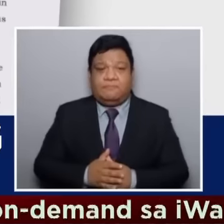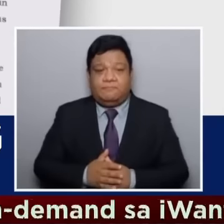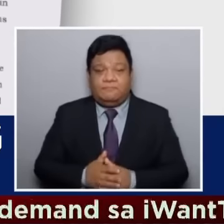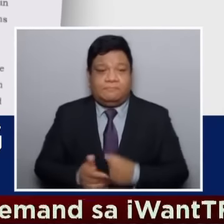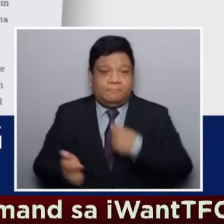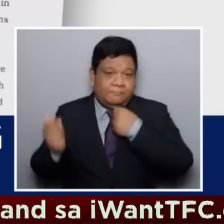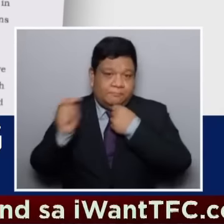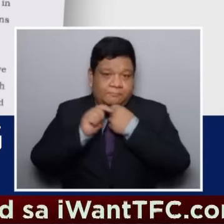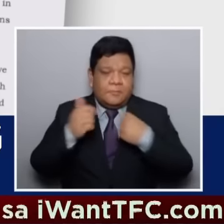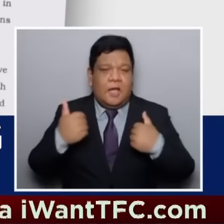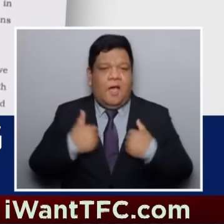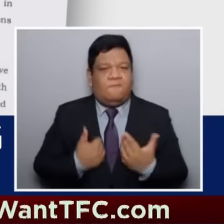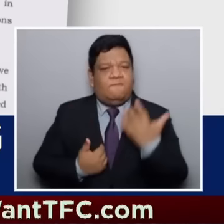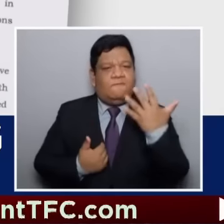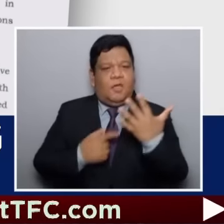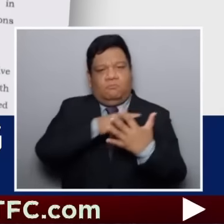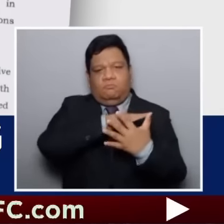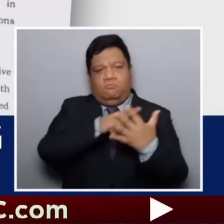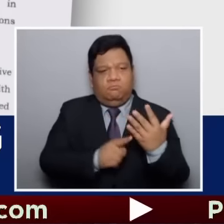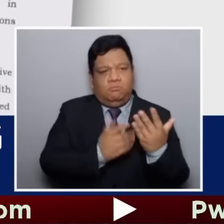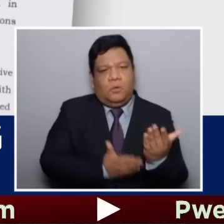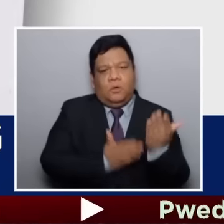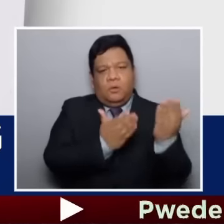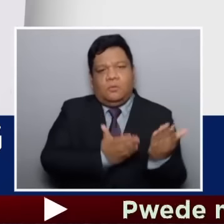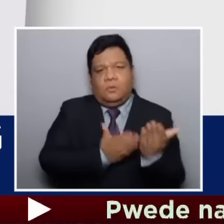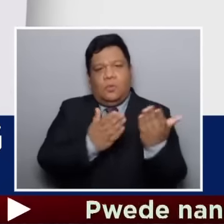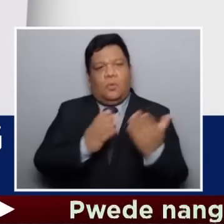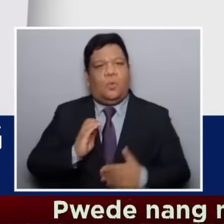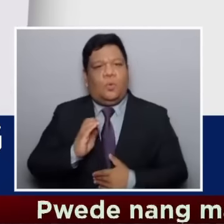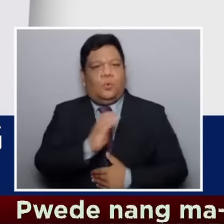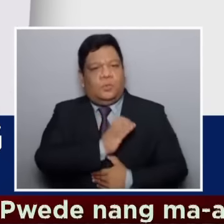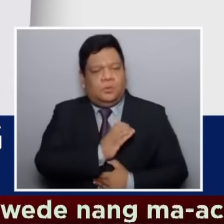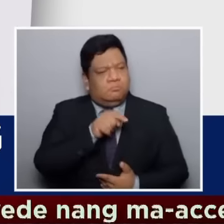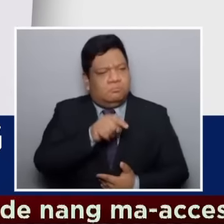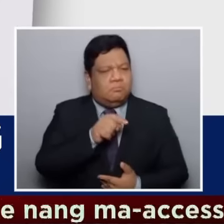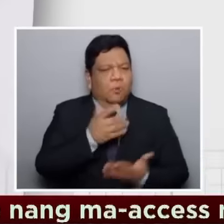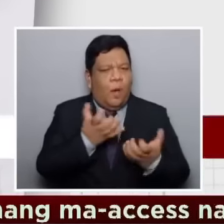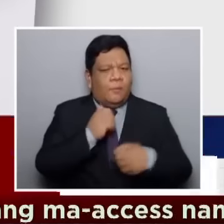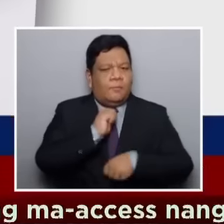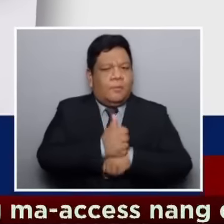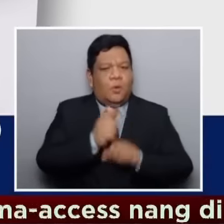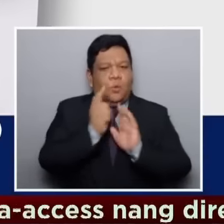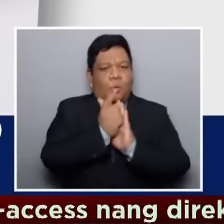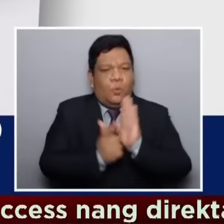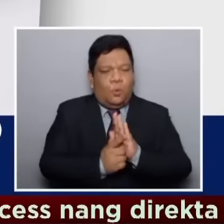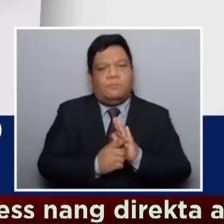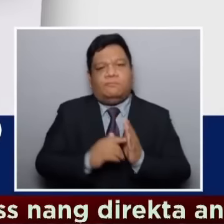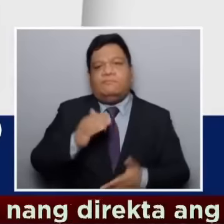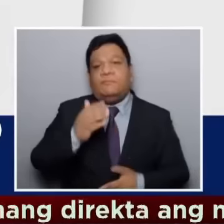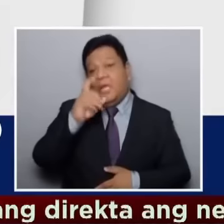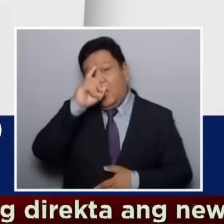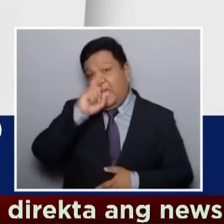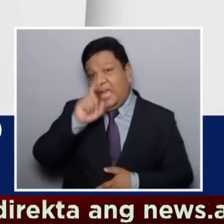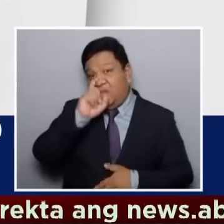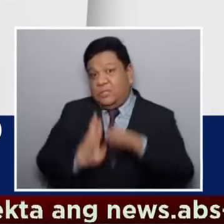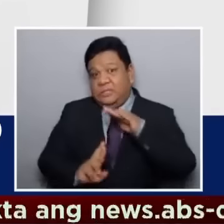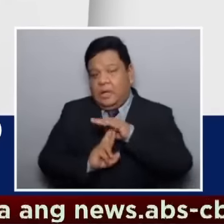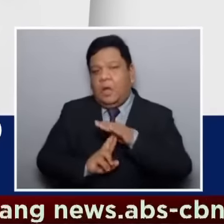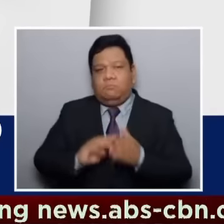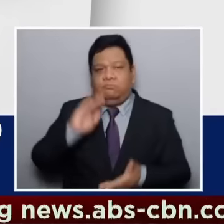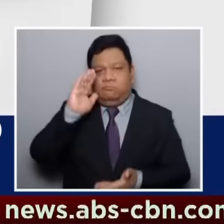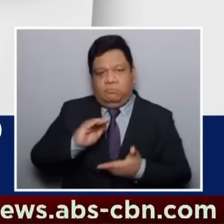inihain para pababain ang retirement age ng mga nagtatrabaho sa gobyerno at mga public school teachers sa nagdaang 2 kongreso.